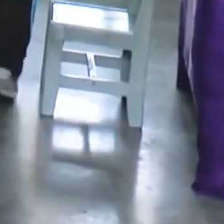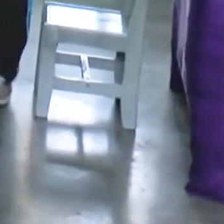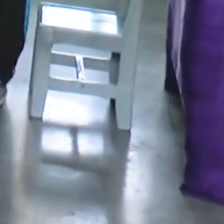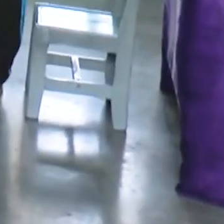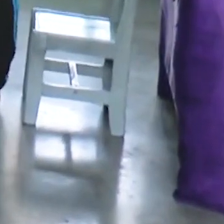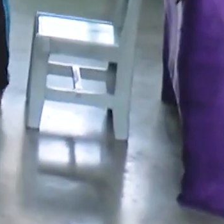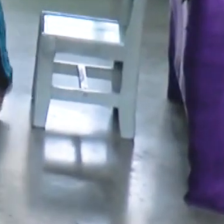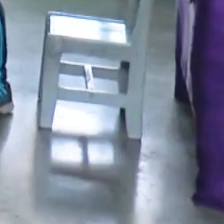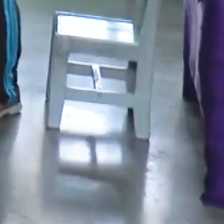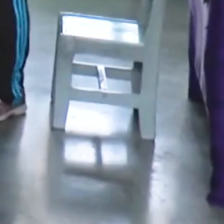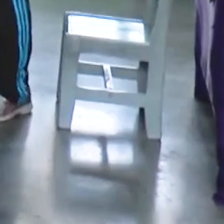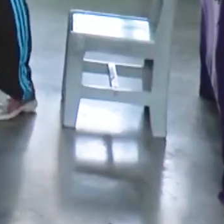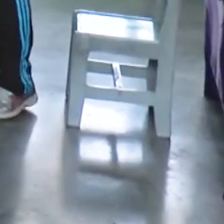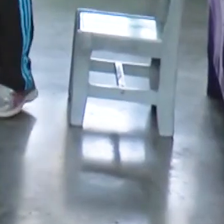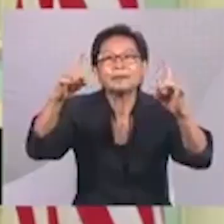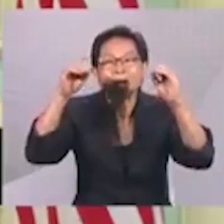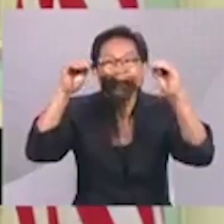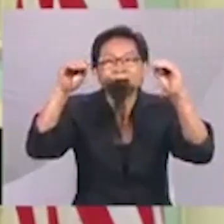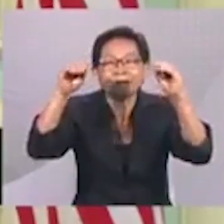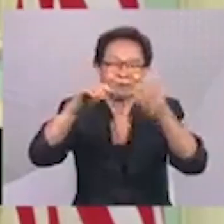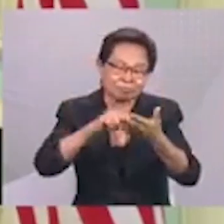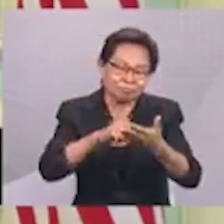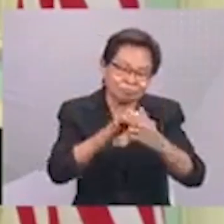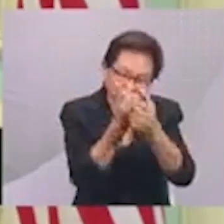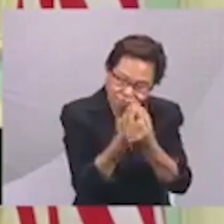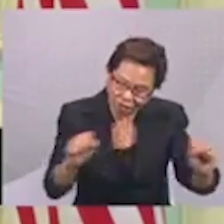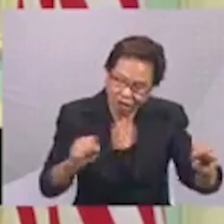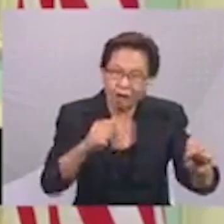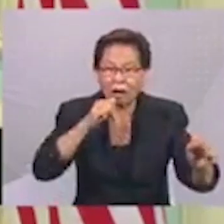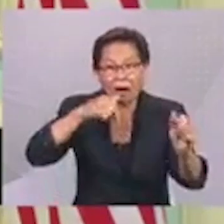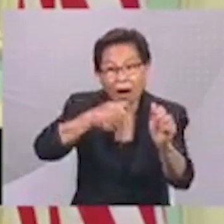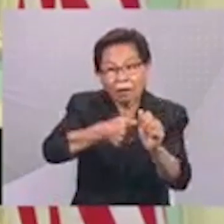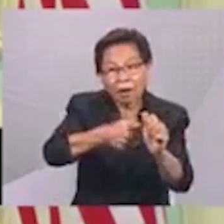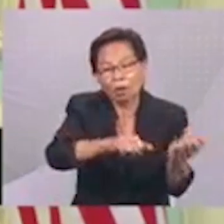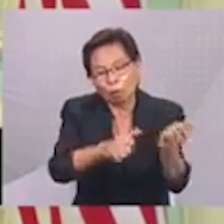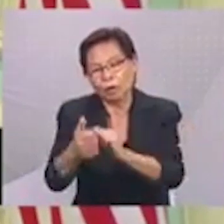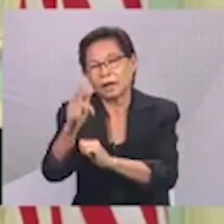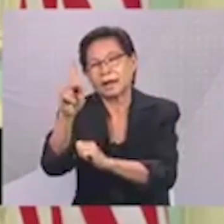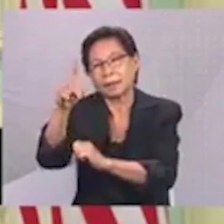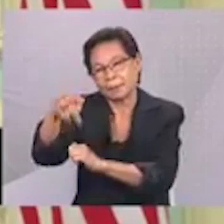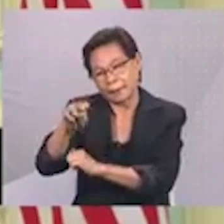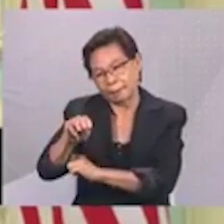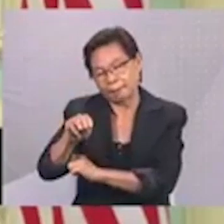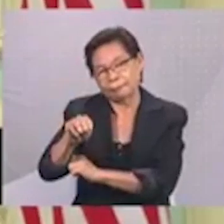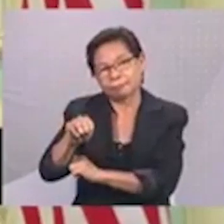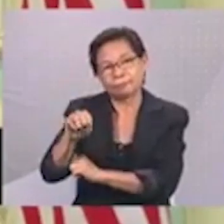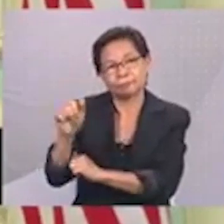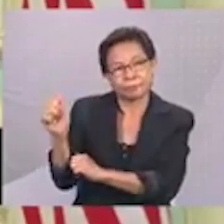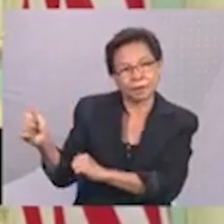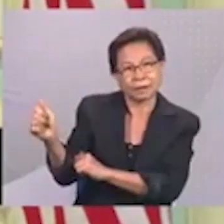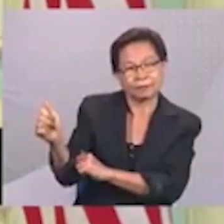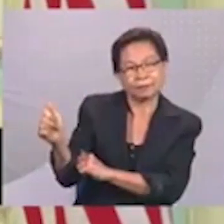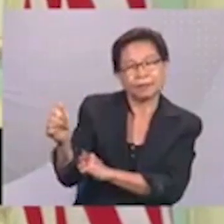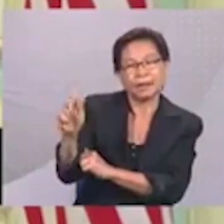dengan pelajaran. Ya. Jadi arahan dikeluarkan oleh Kementerian Pendidikan,